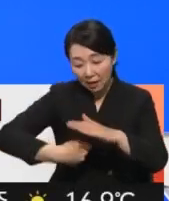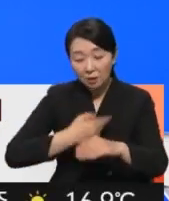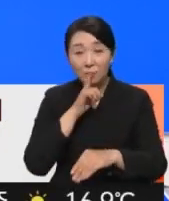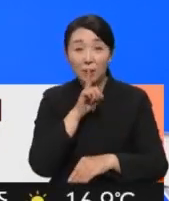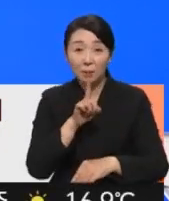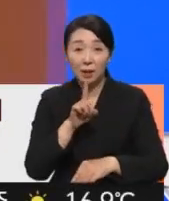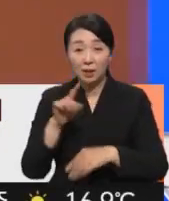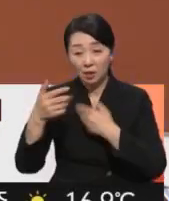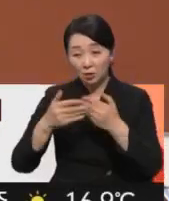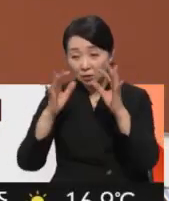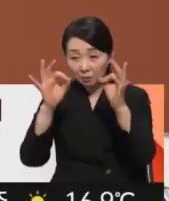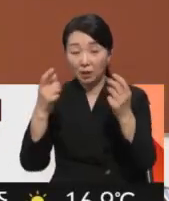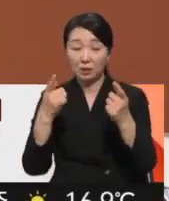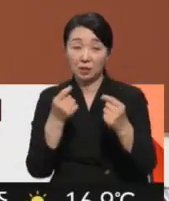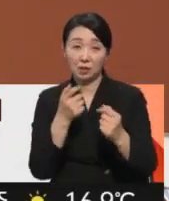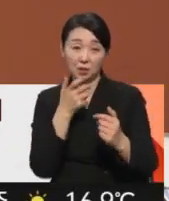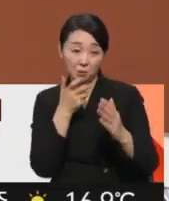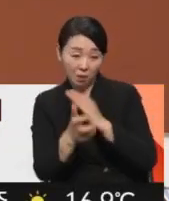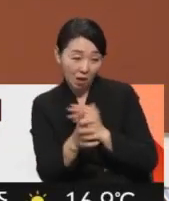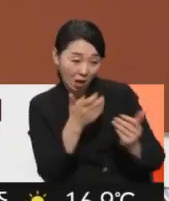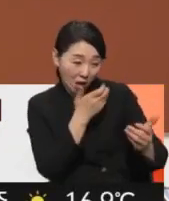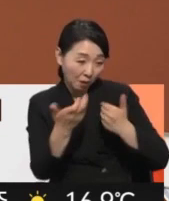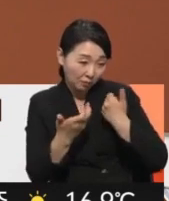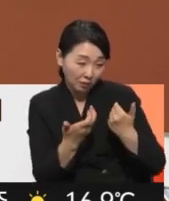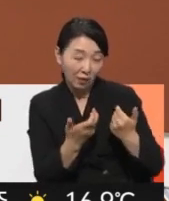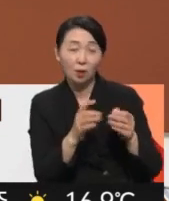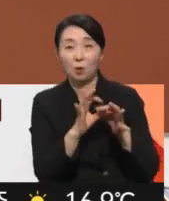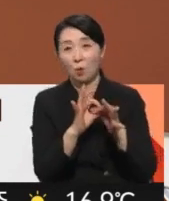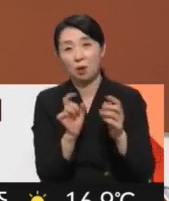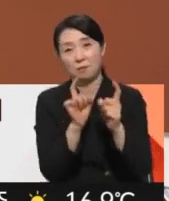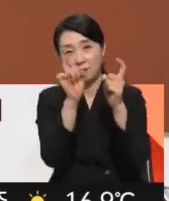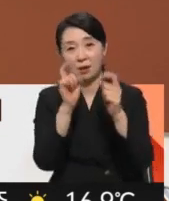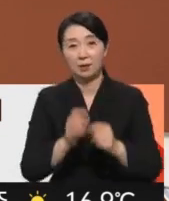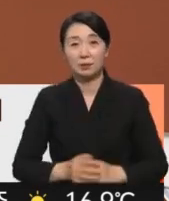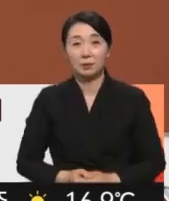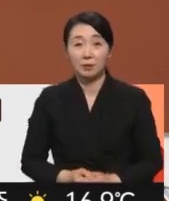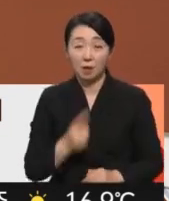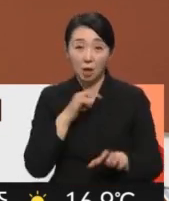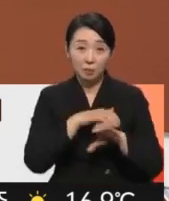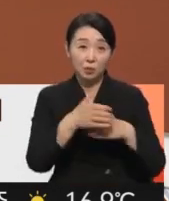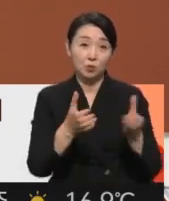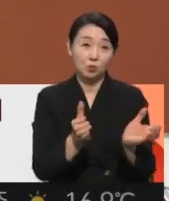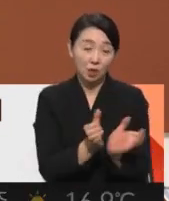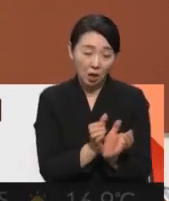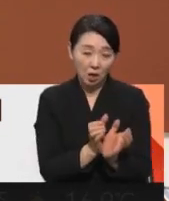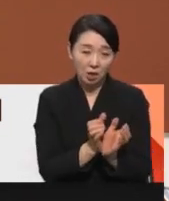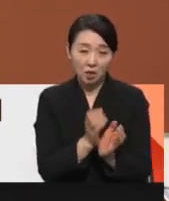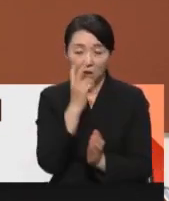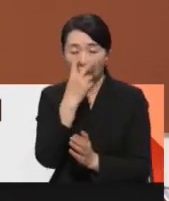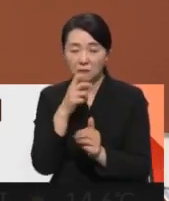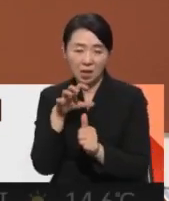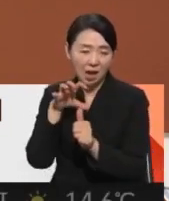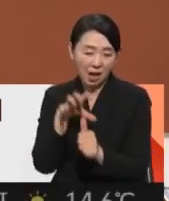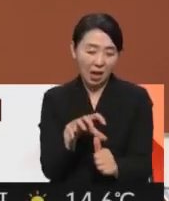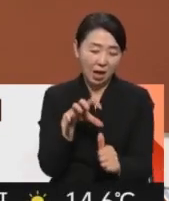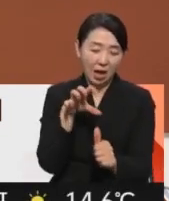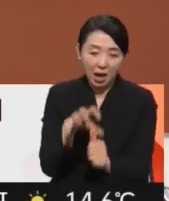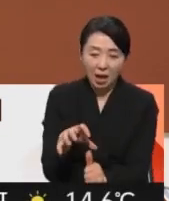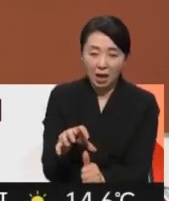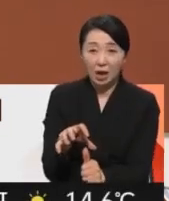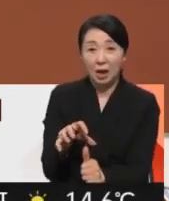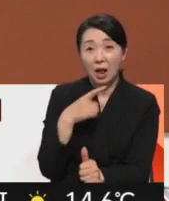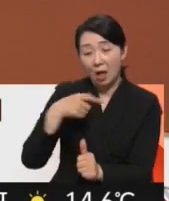영상을 봤듯이 압수수색을 둘러싼 공방도 벌어졌습니다. 민주당은 검찰의 압박과 회유가 있었다 이런 주장을 펴고